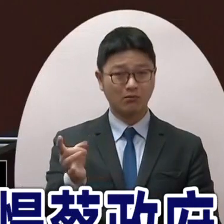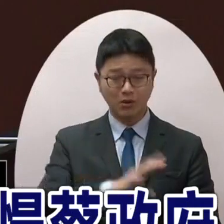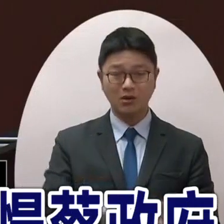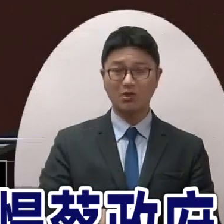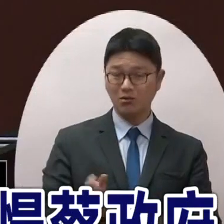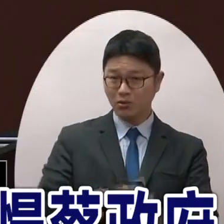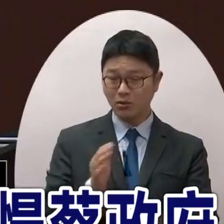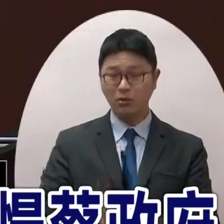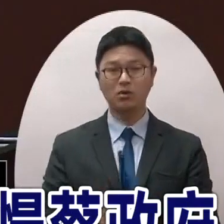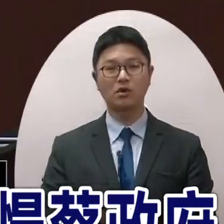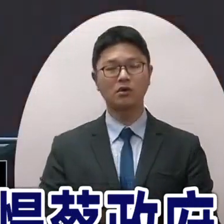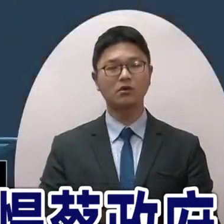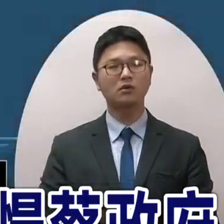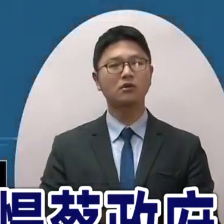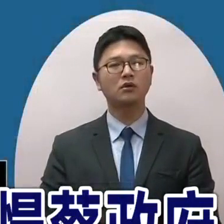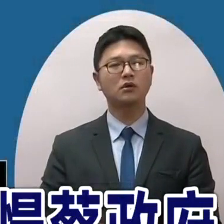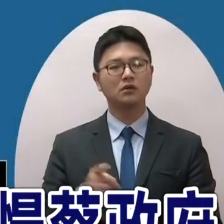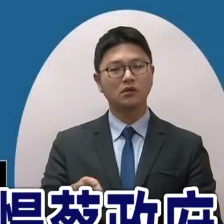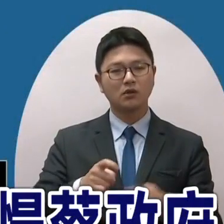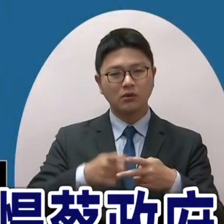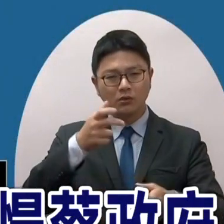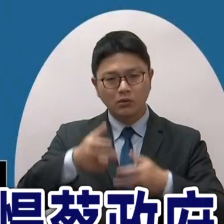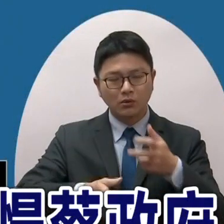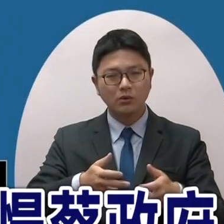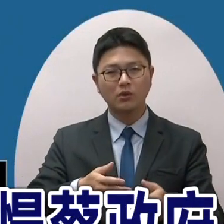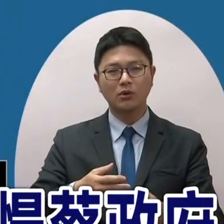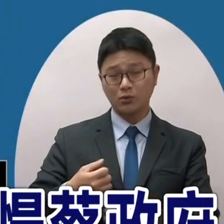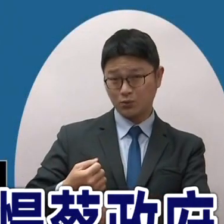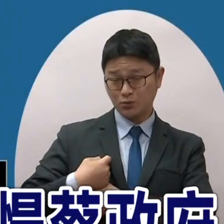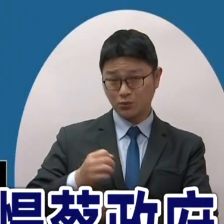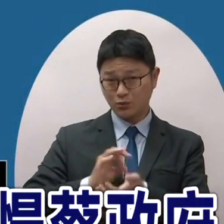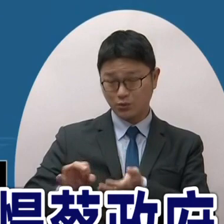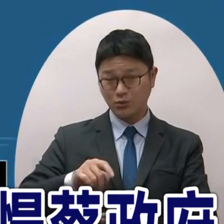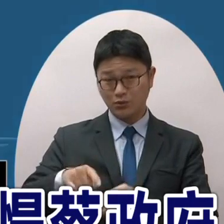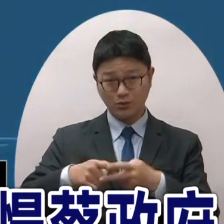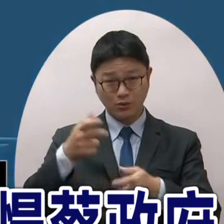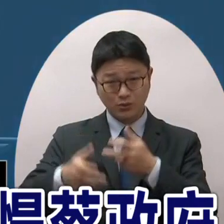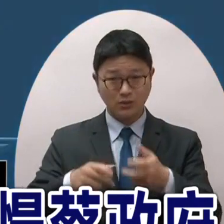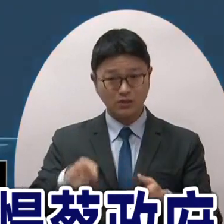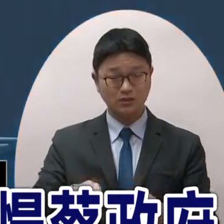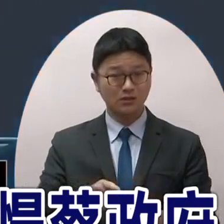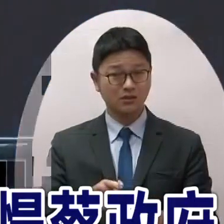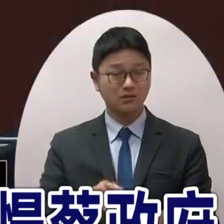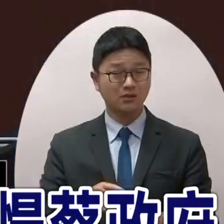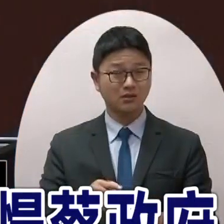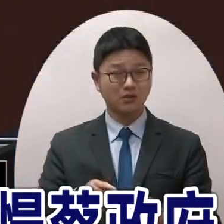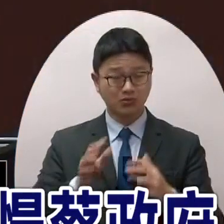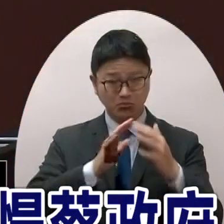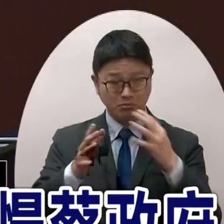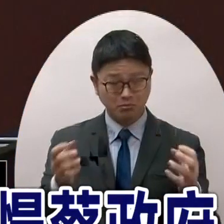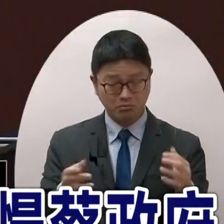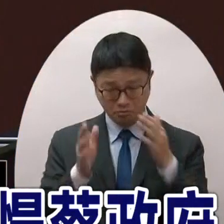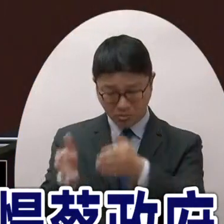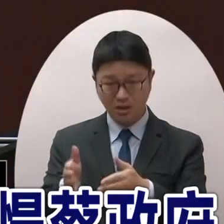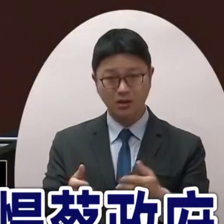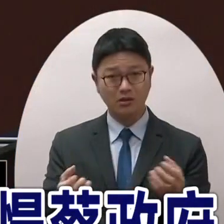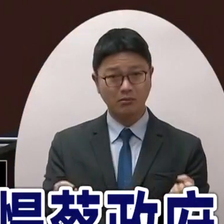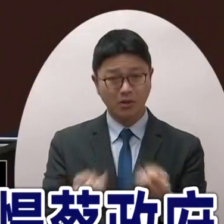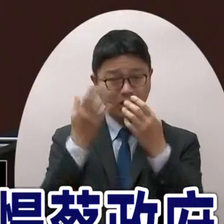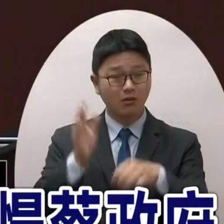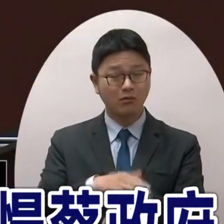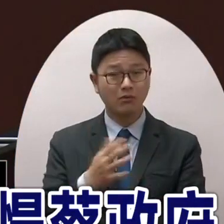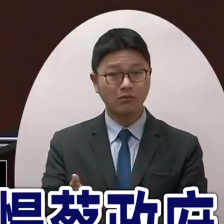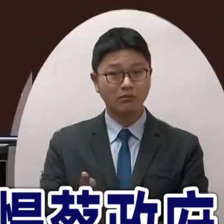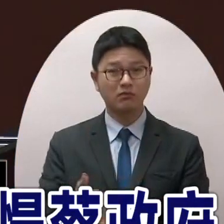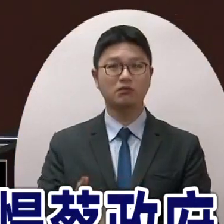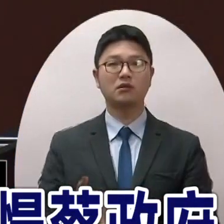工厂难道不是一个标的吗？我们看到的在这个权动法里面，除了不在乎